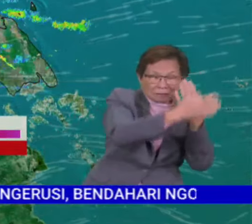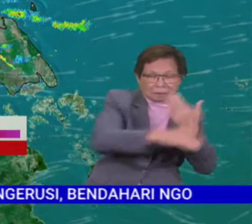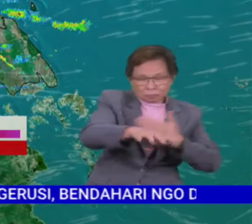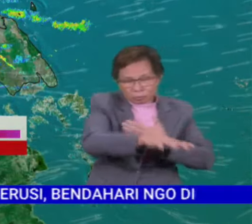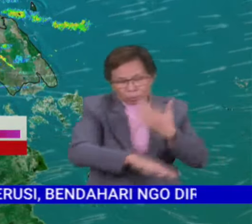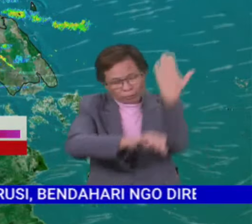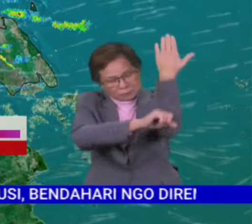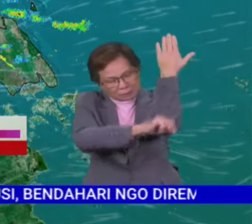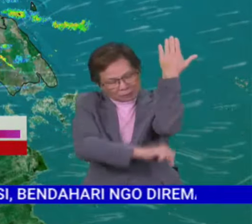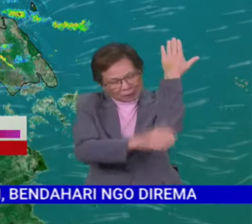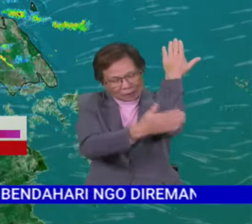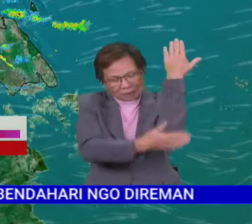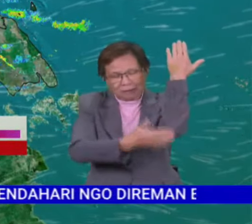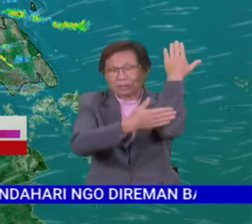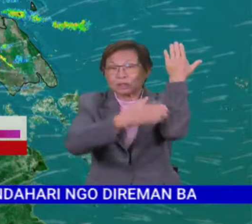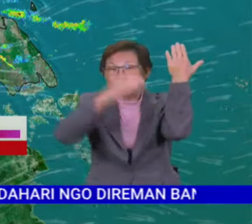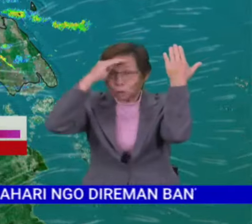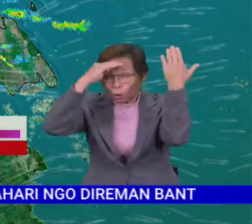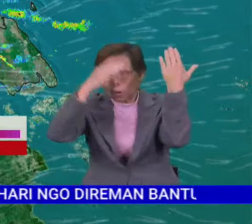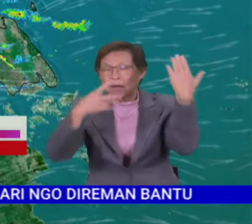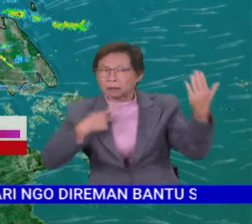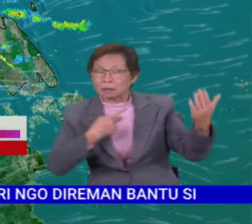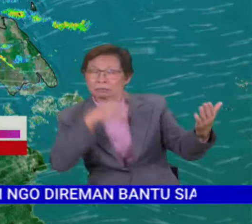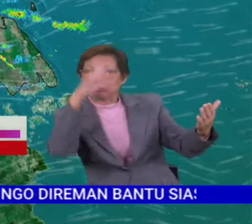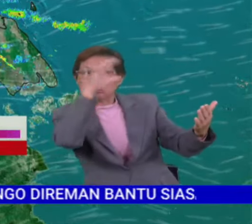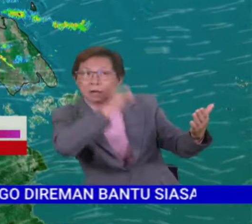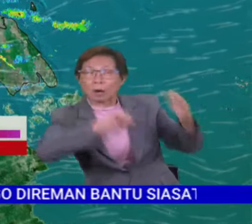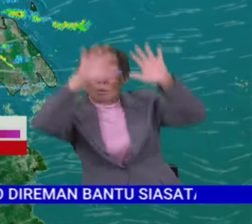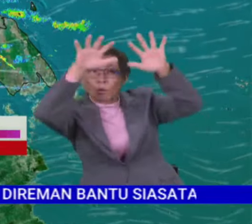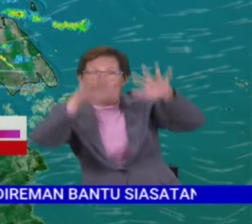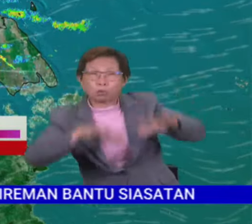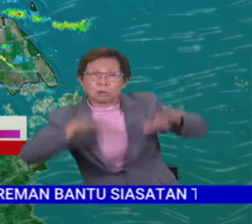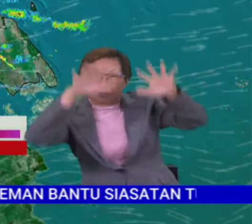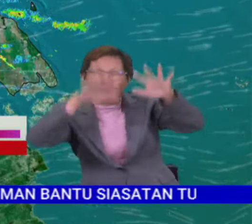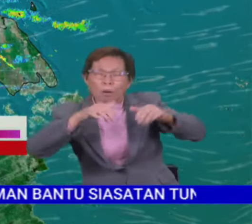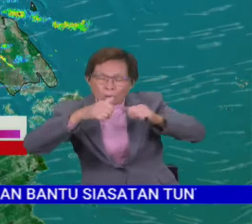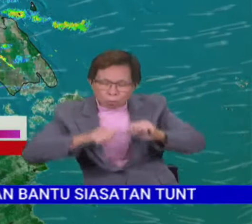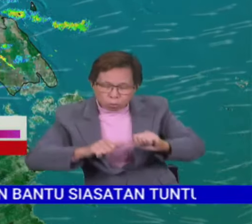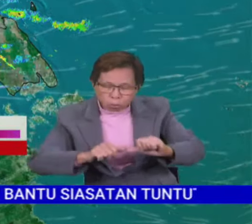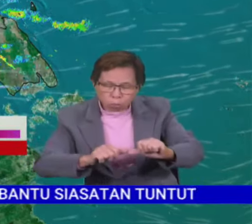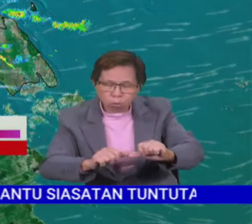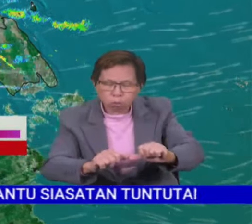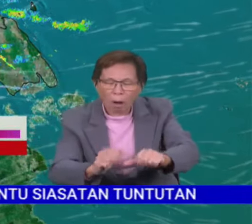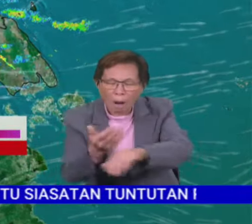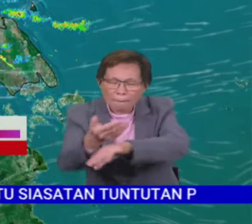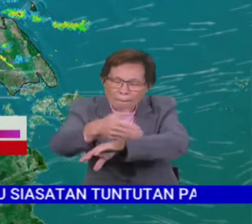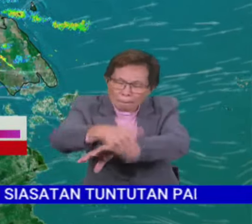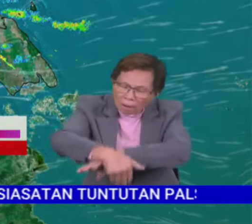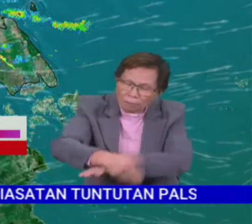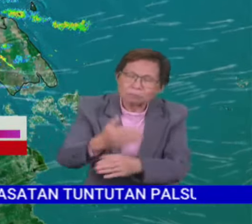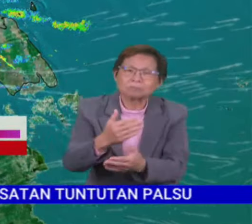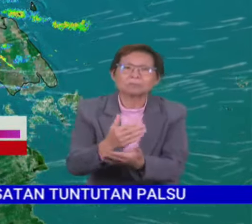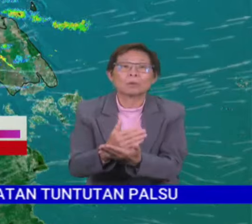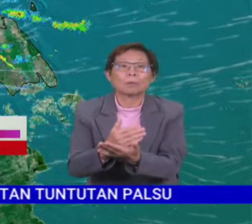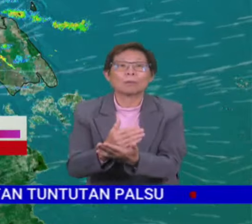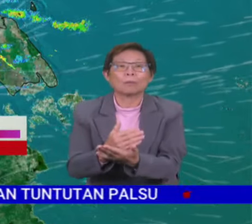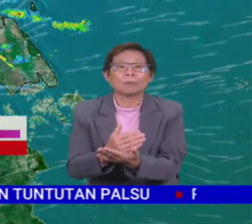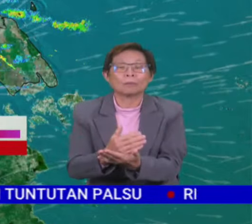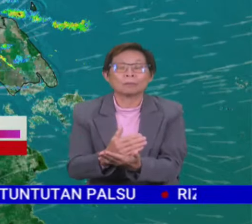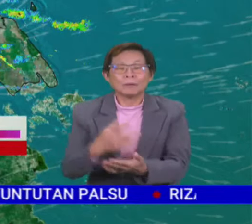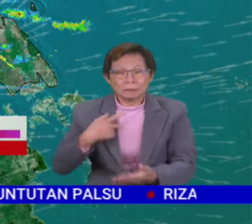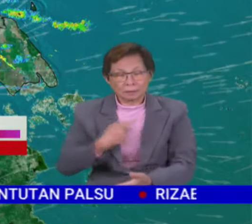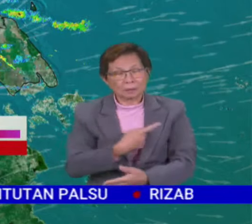sekitar selatan Semenanjung Malaysia. Dan kita jangkakan untuk keadaan hujan ini boleh berlarutan sehingga ke tengah malam nanti. Baik,